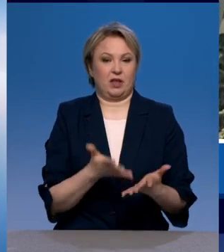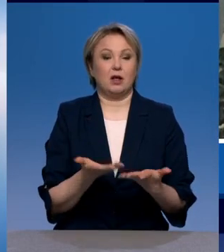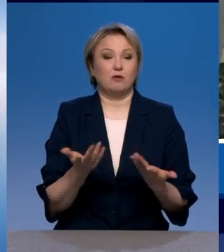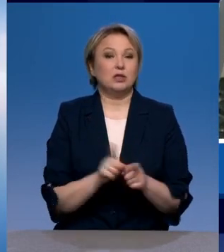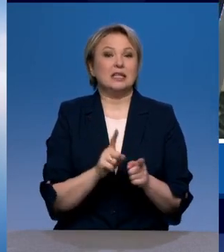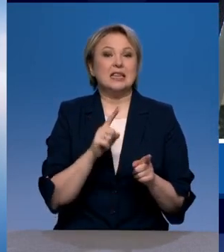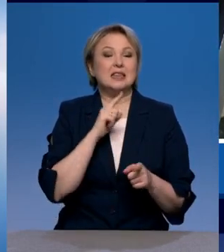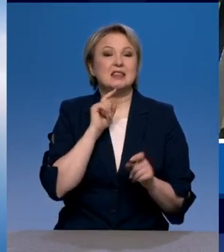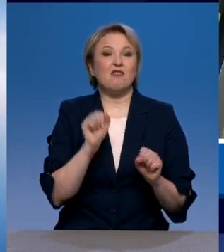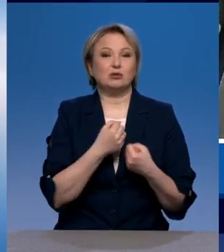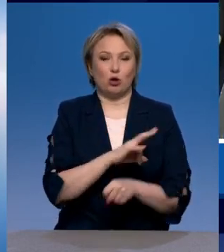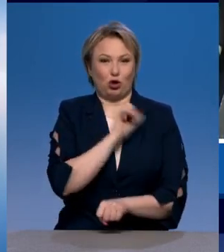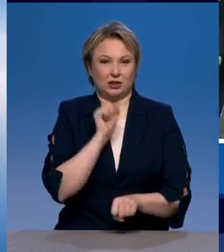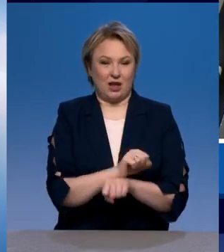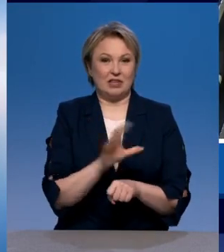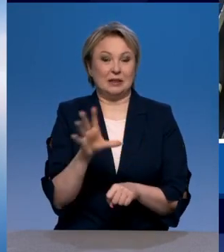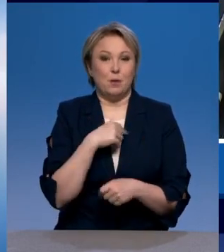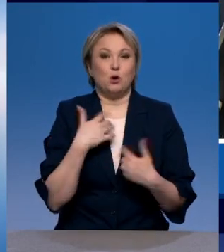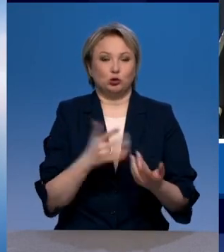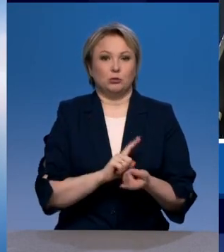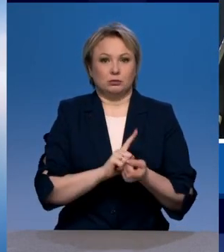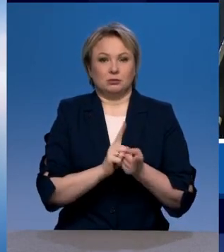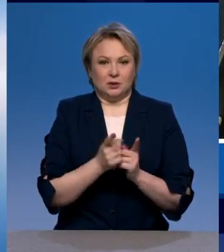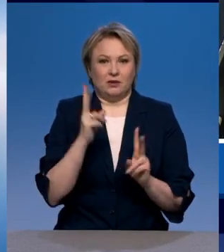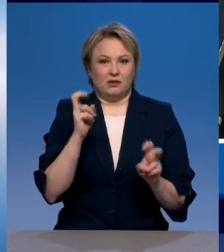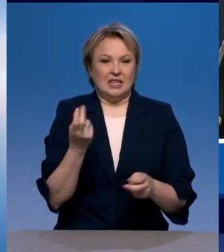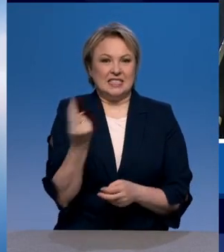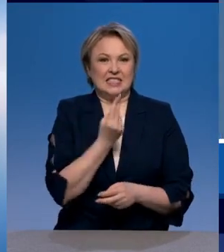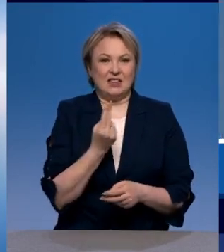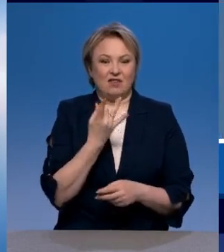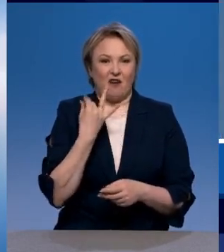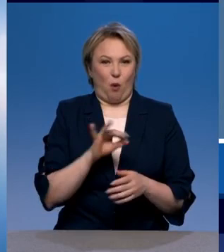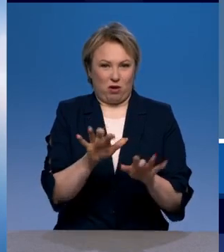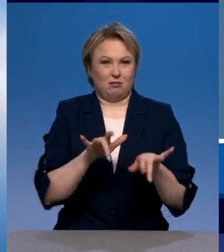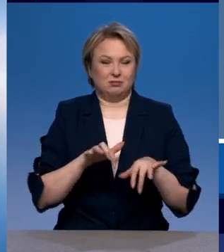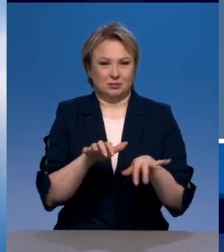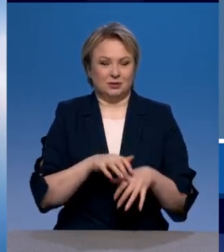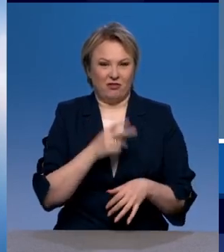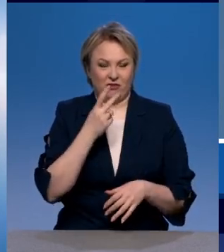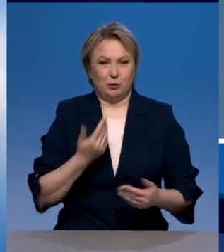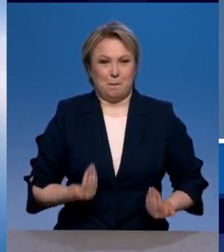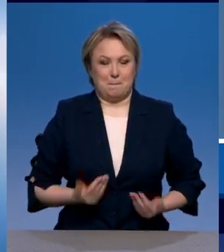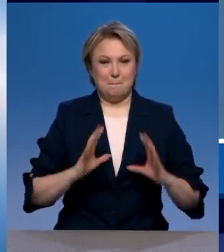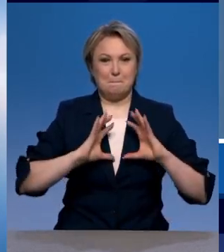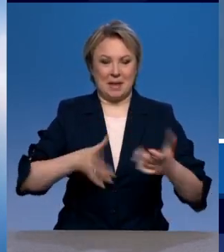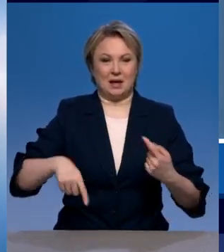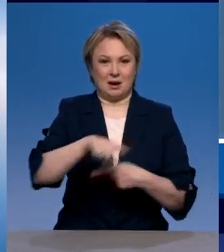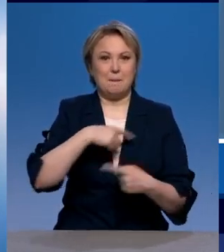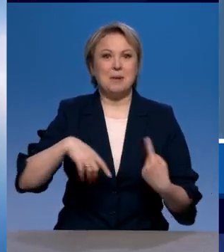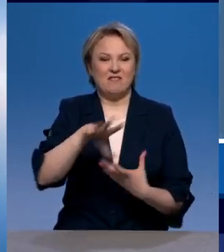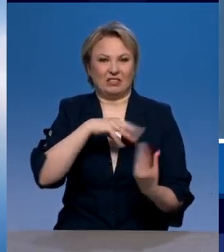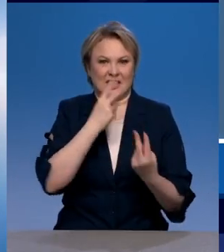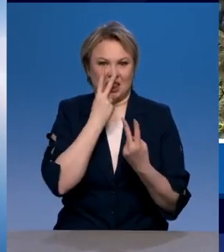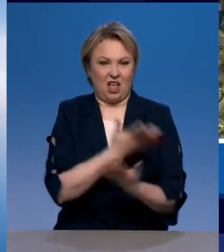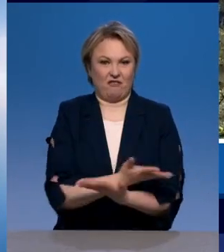цифровом мире, где мы все на виду. И здесь как раз цифровой рубль открывает для тех, кто не